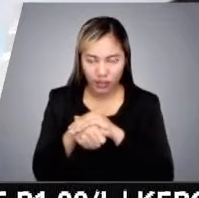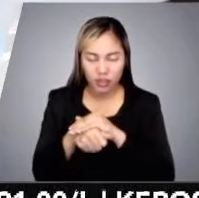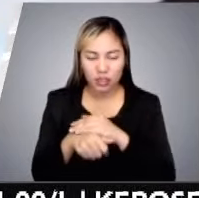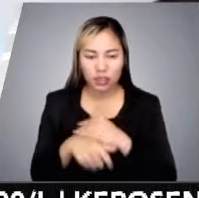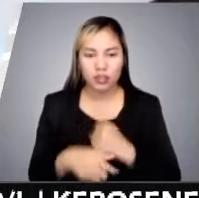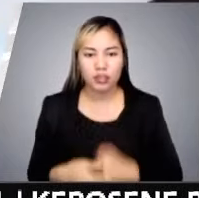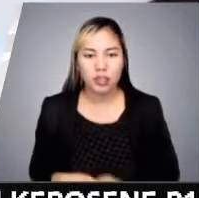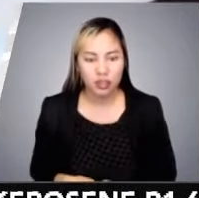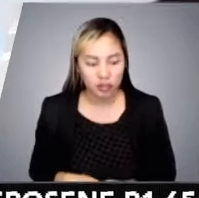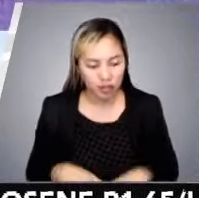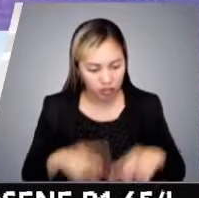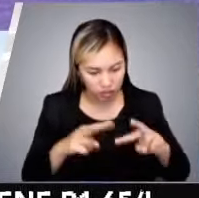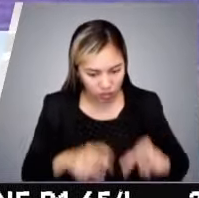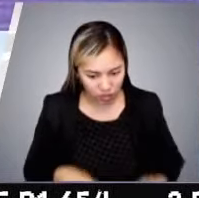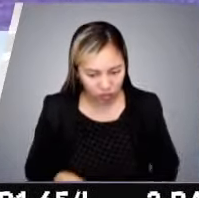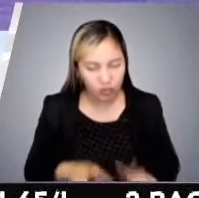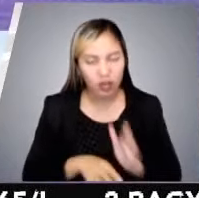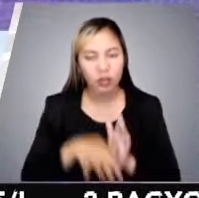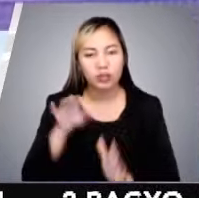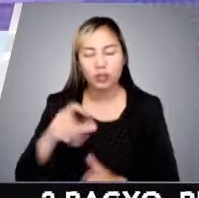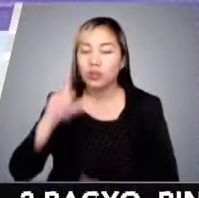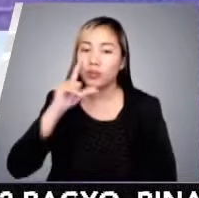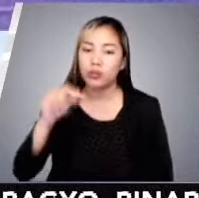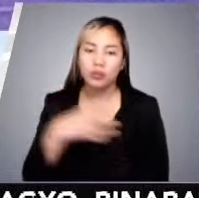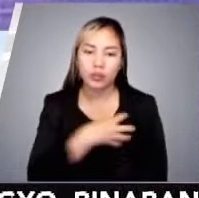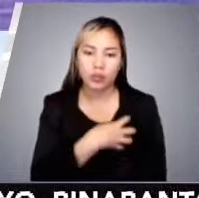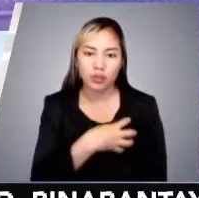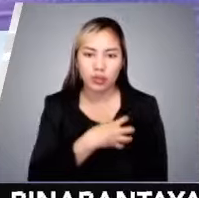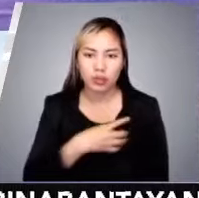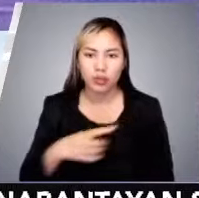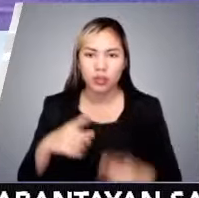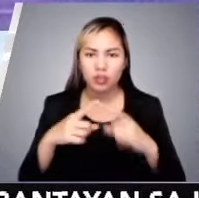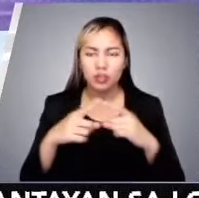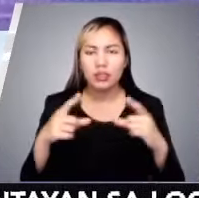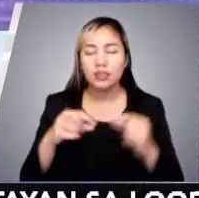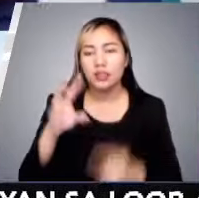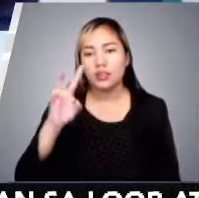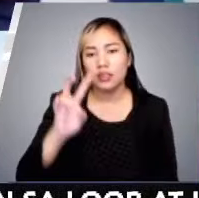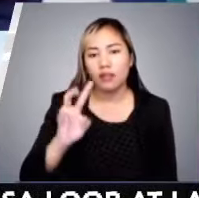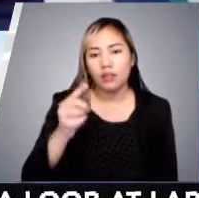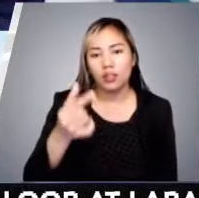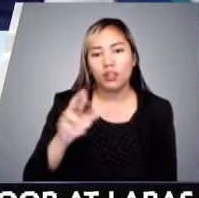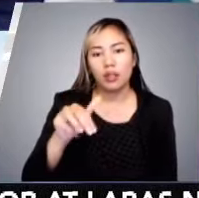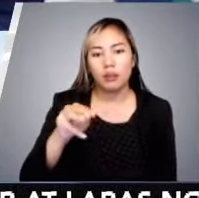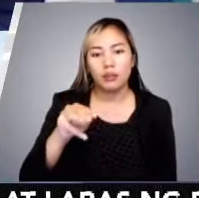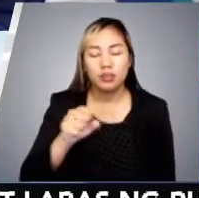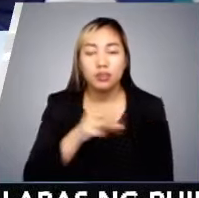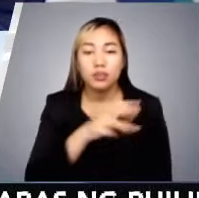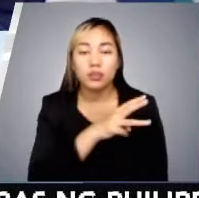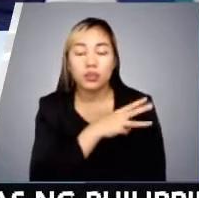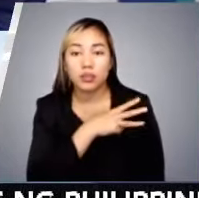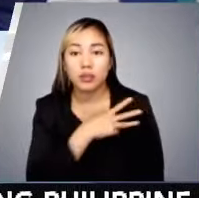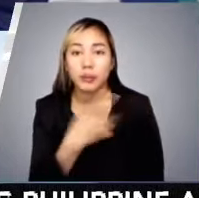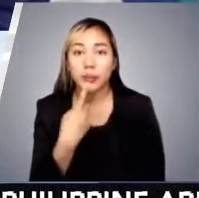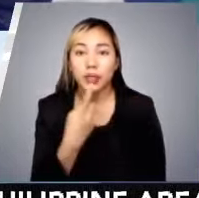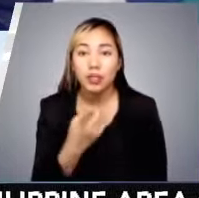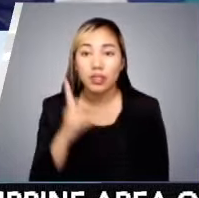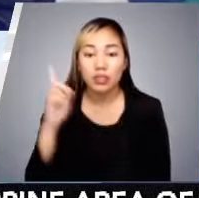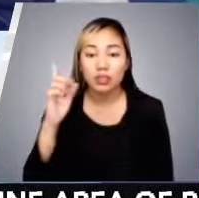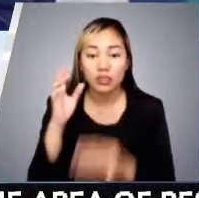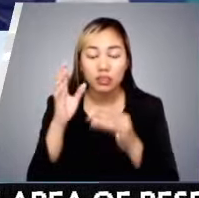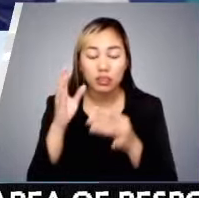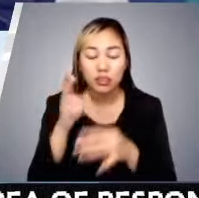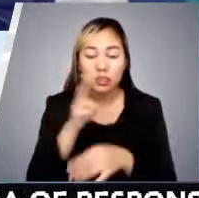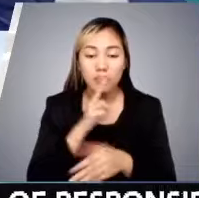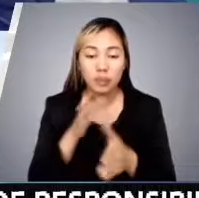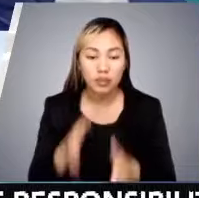pulis. Nakumpiska sa sospek ang mayigit sa 7 gramo ng marijuana. Depensa ng naarestong sospek, binigay lang ito sa kanya para